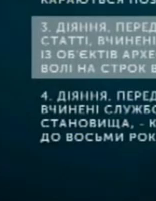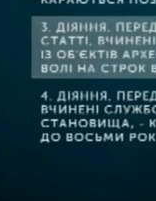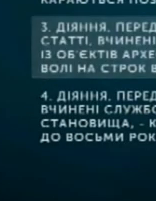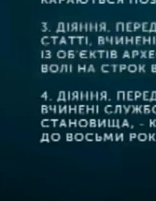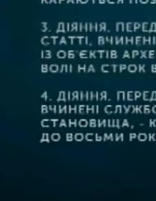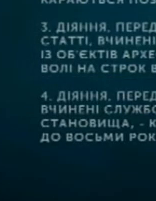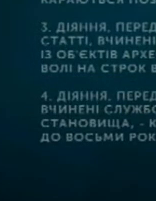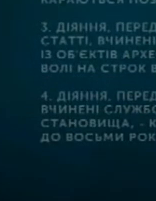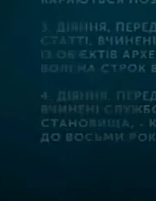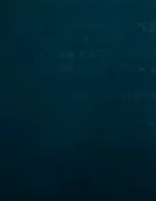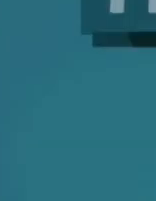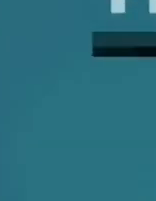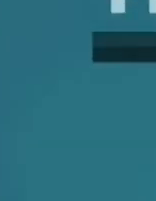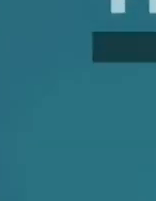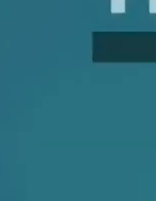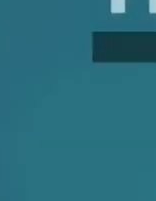8 років.